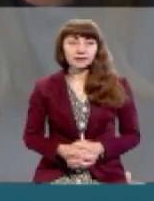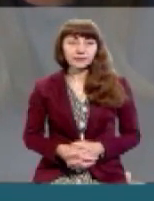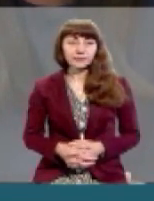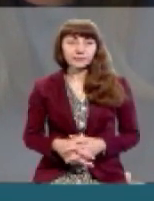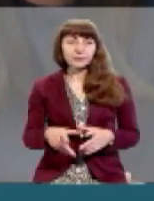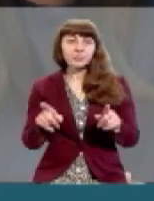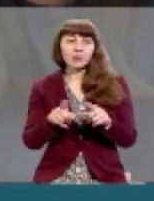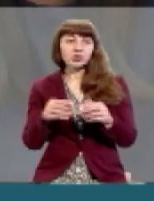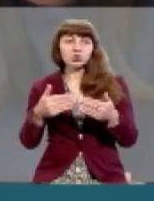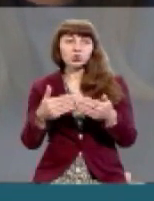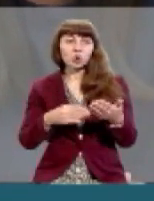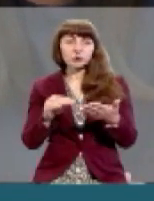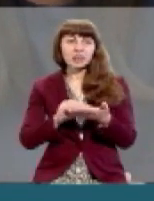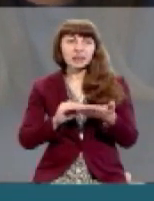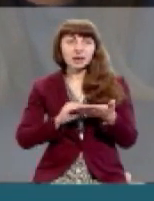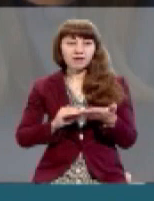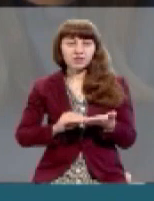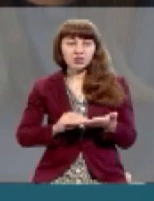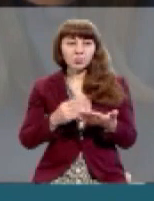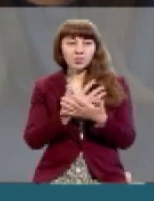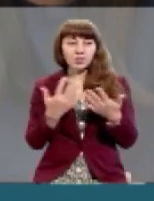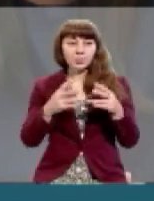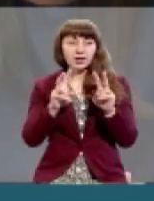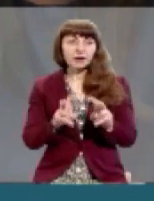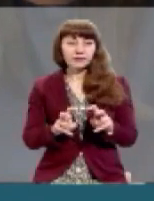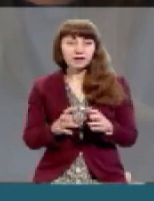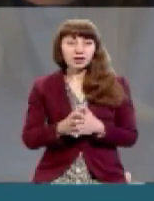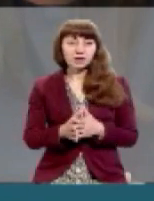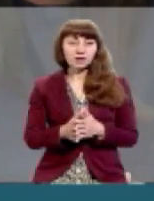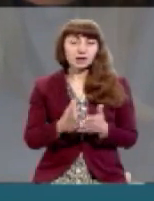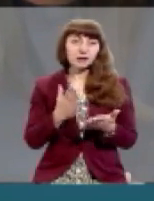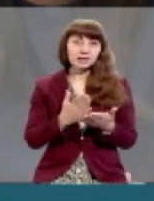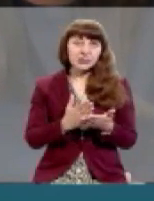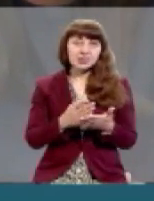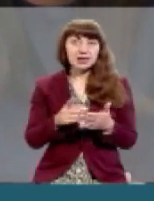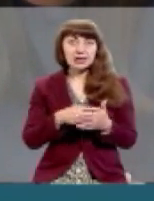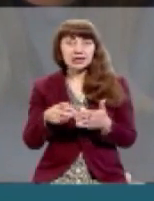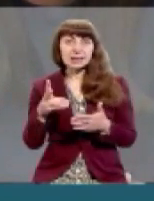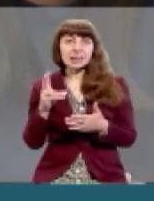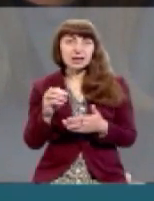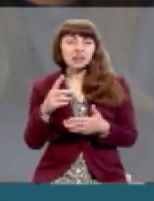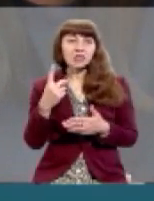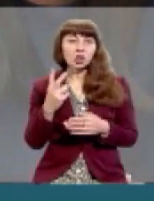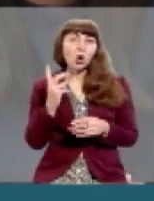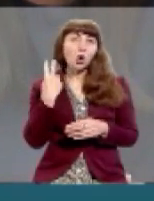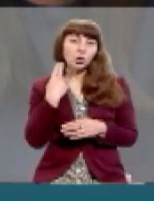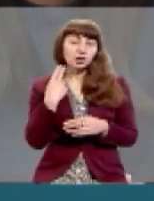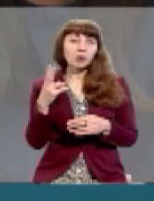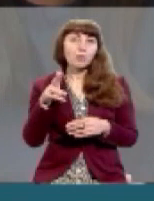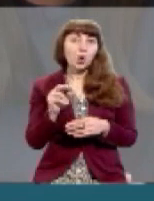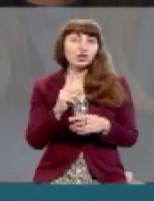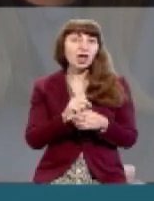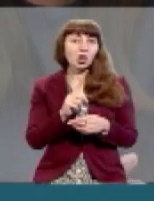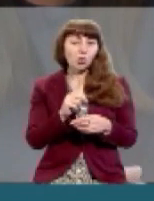до подачи заявки мы сразу проверяем на отсутствие налоговой задолженности на отсутствие